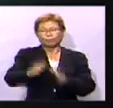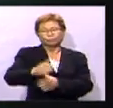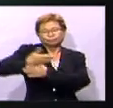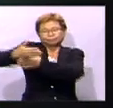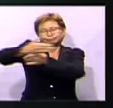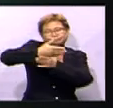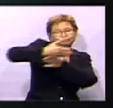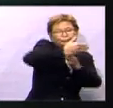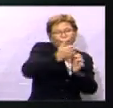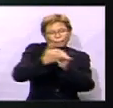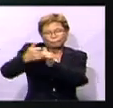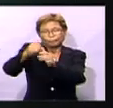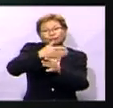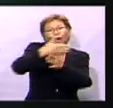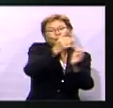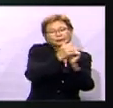ilmu bersama dengan peserta